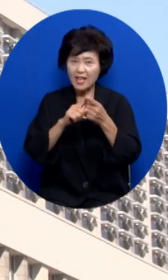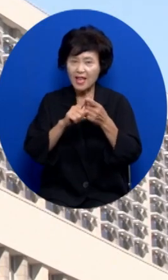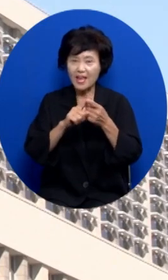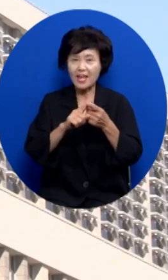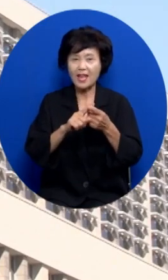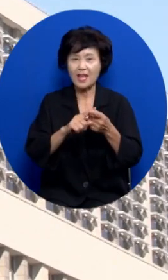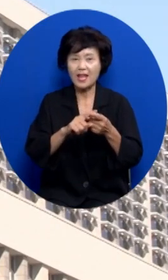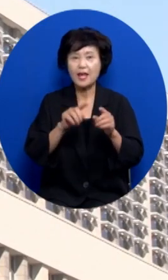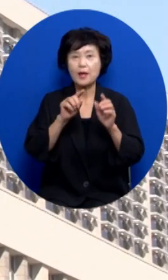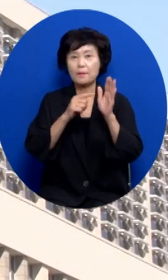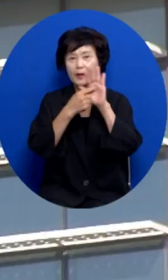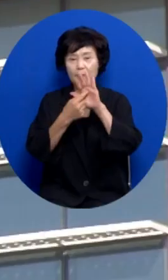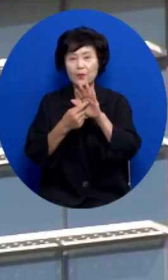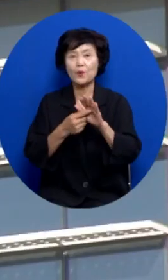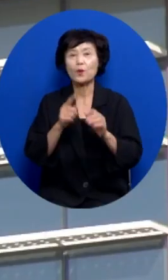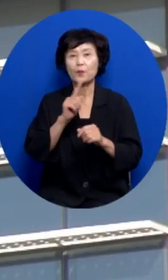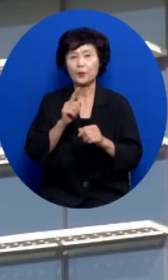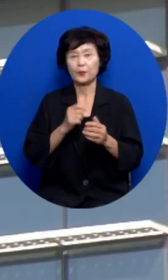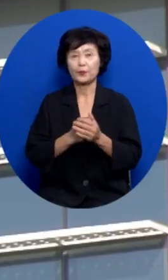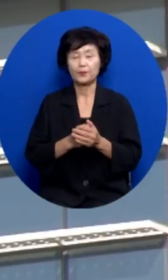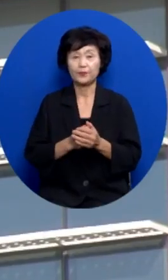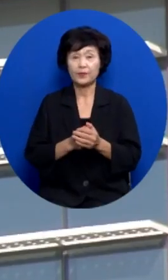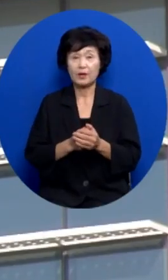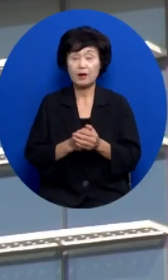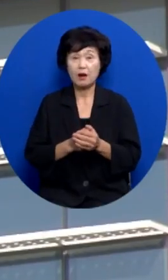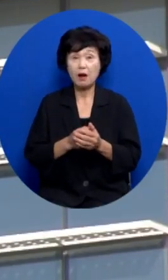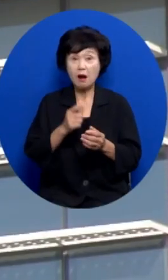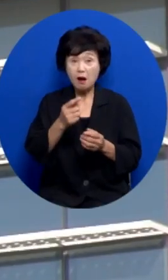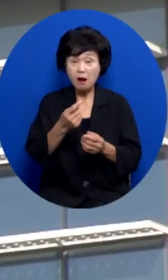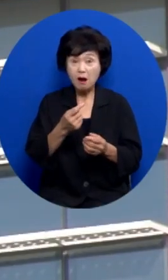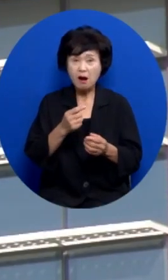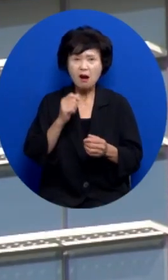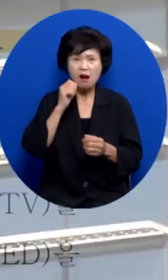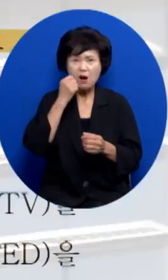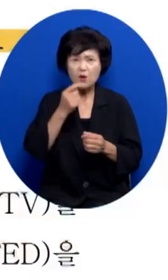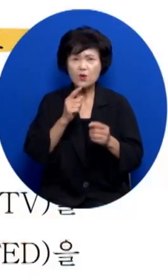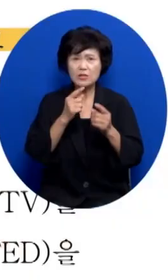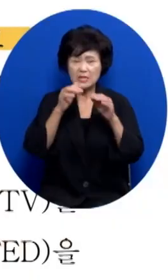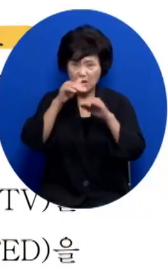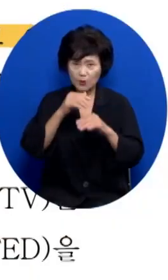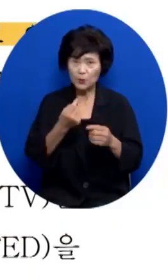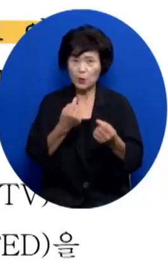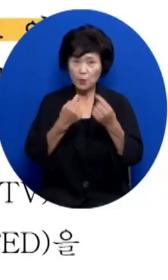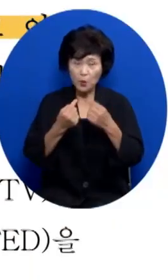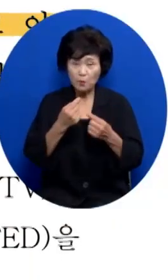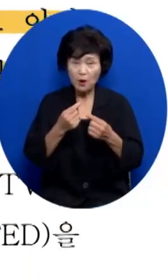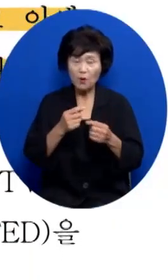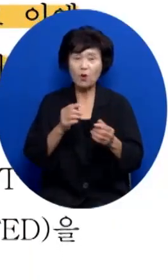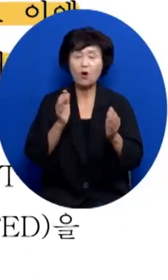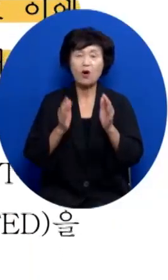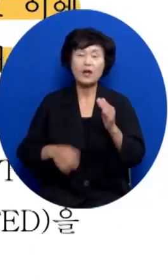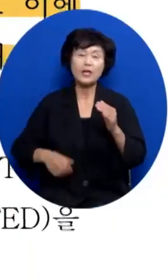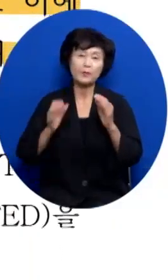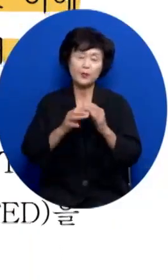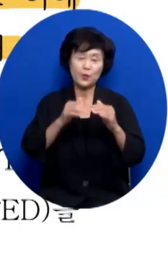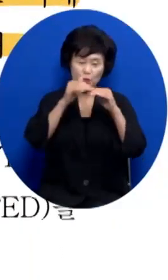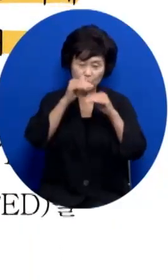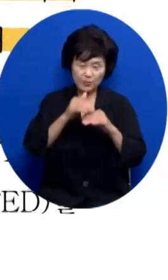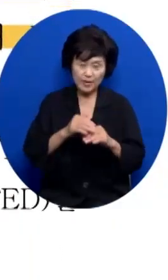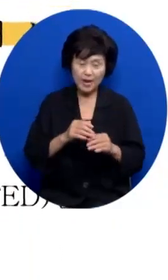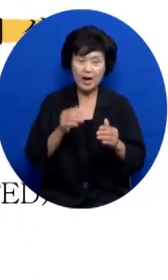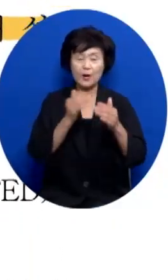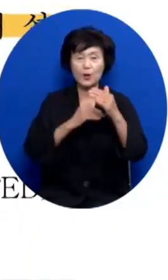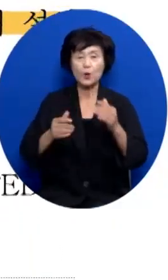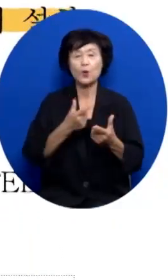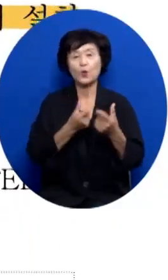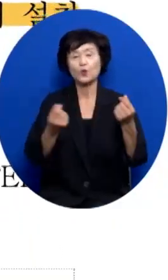행안부는 회의를 통해 이상동기 범죄 치안 상황을 보고받고 보안카메라 확대 설치 등 협조사항을 공유했습니다.